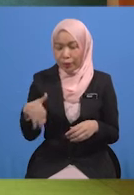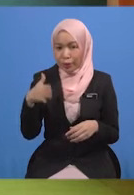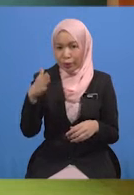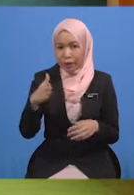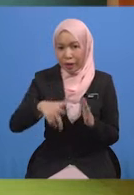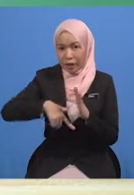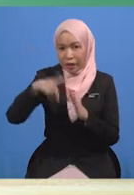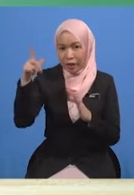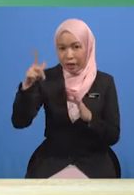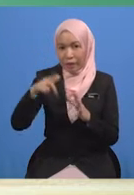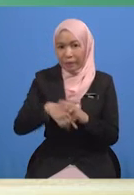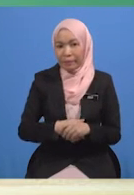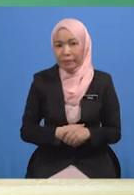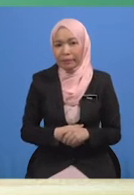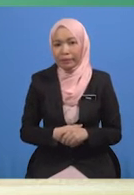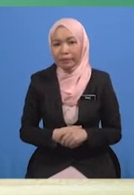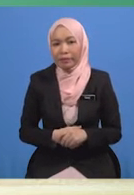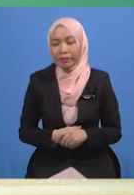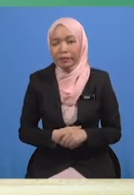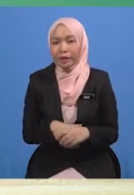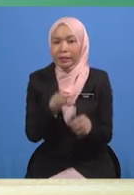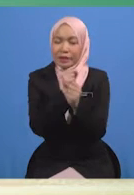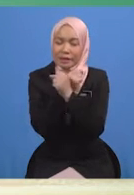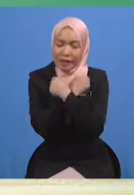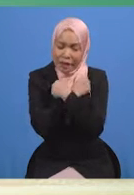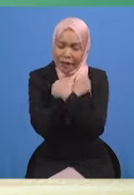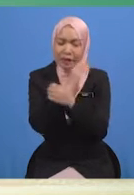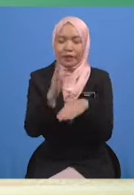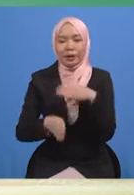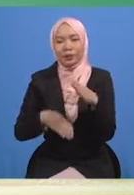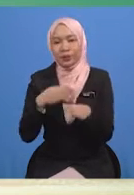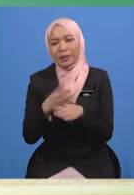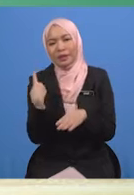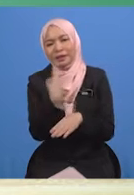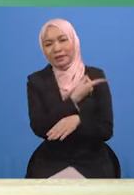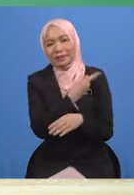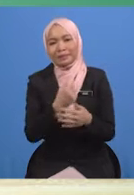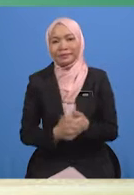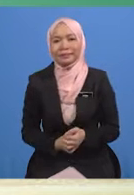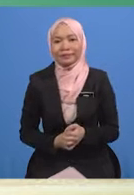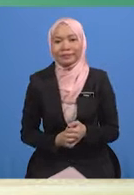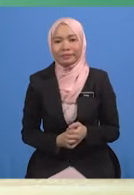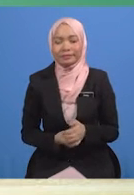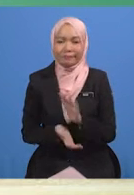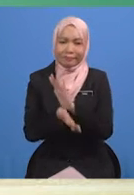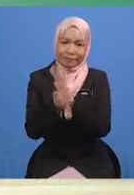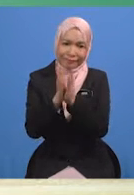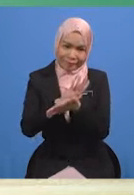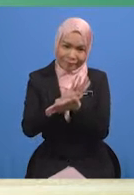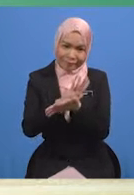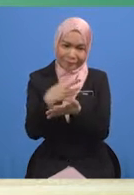murid-murid akan lebih menghargai dan menyayangi bumi kita. Oleh